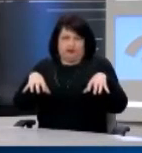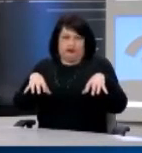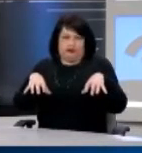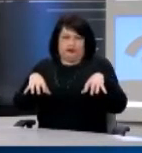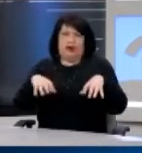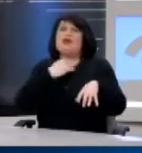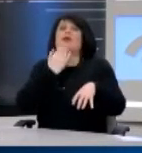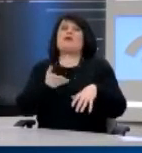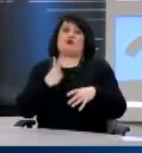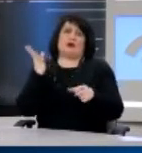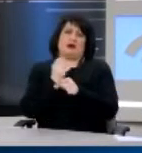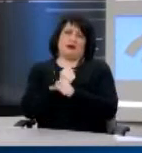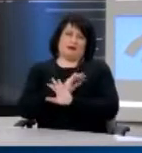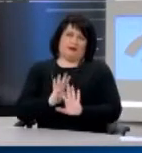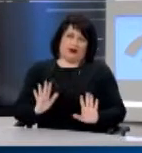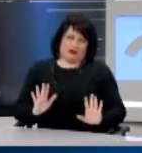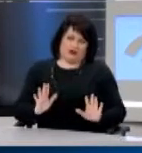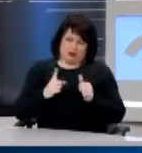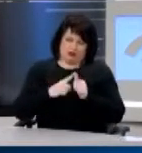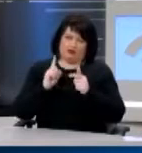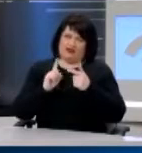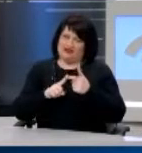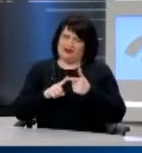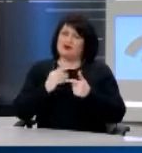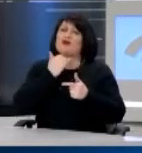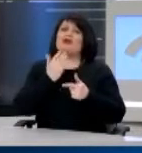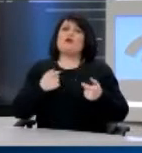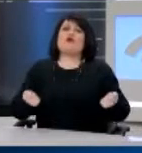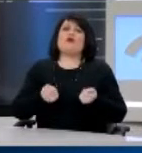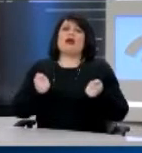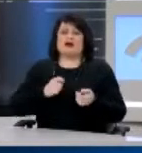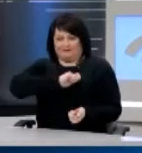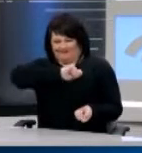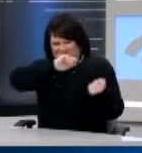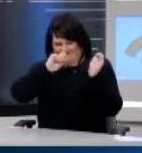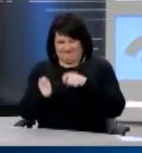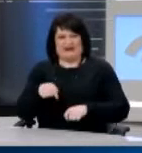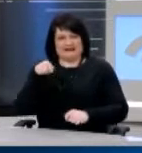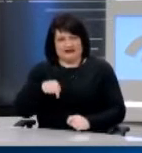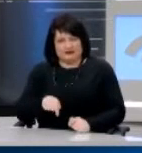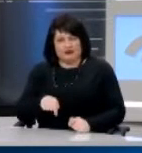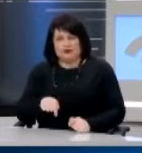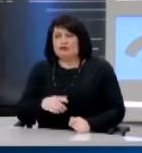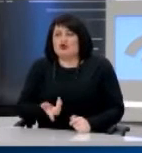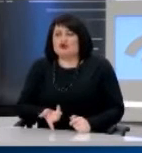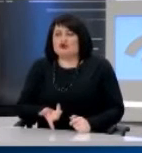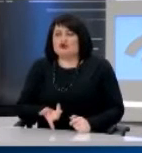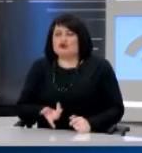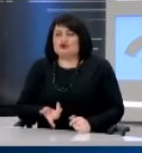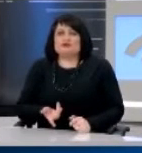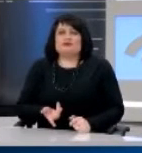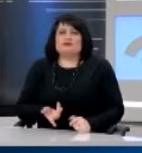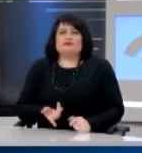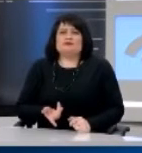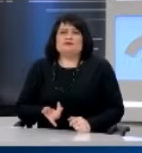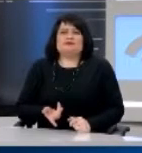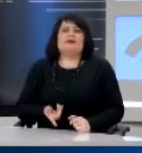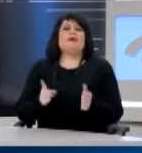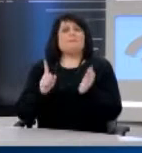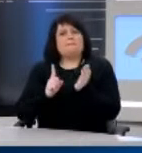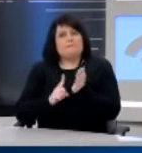πρώτον, και δεύτερον, δεν μπορεί να συμβεί αυτή η ανατροπή σε αυτή την τάση χωρίς